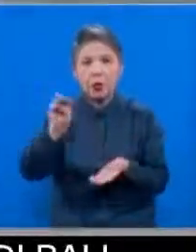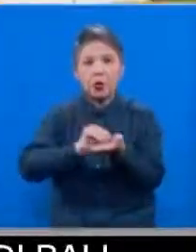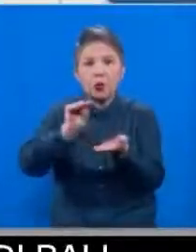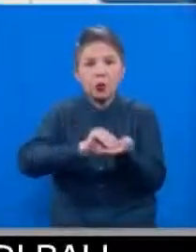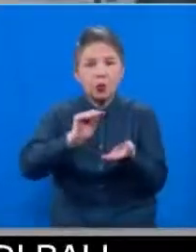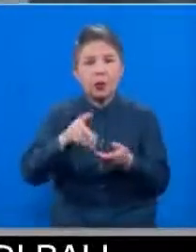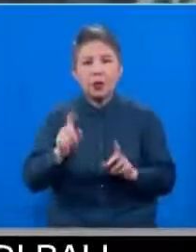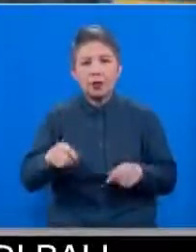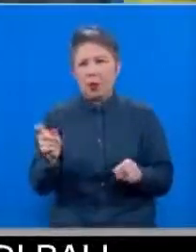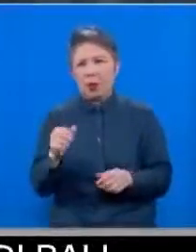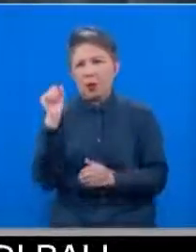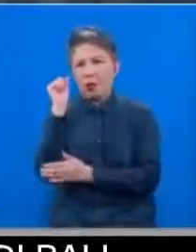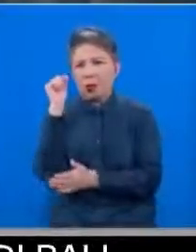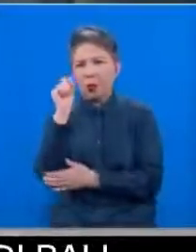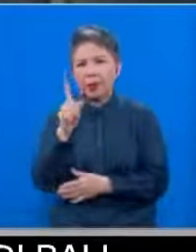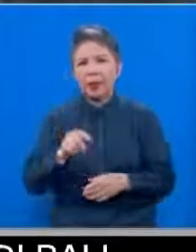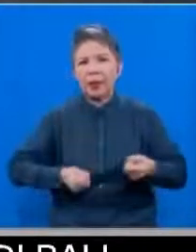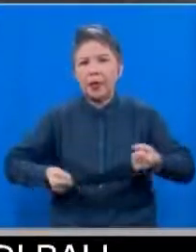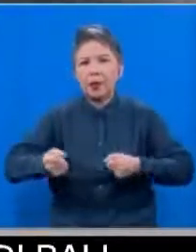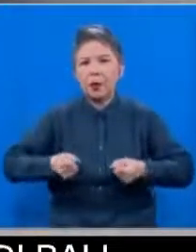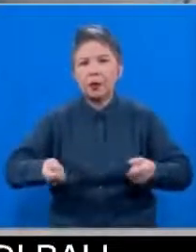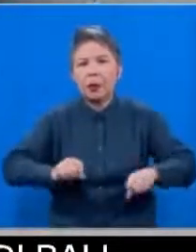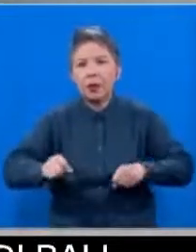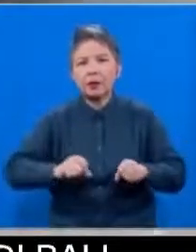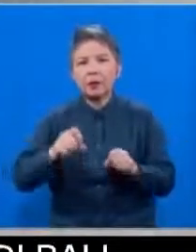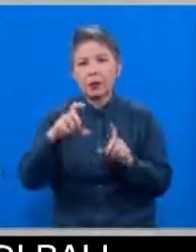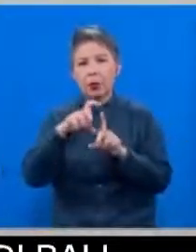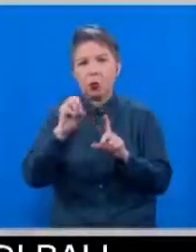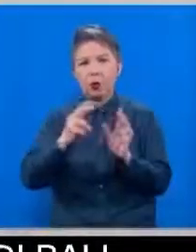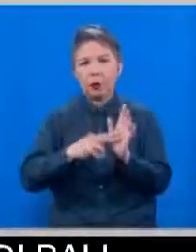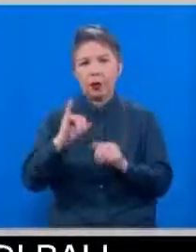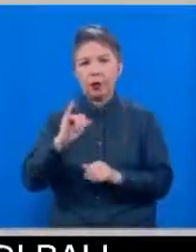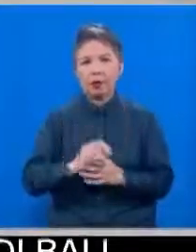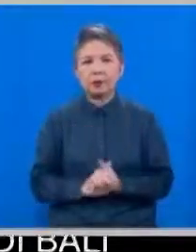terkait dugaan tindak pidana yang dilakukan Doni Salmanan.